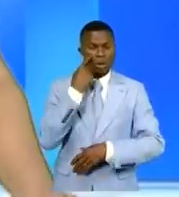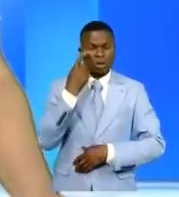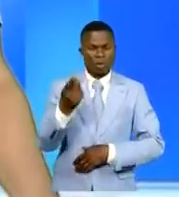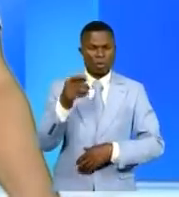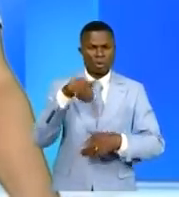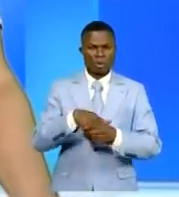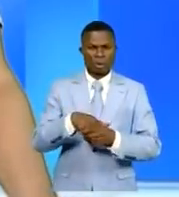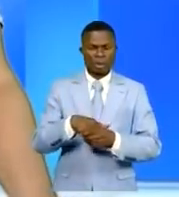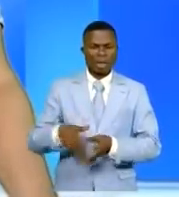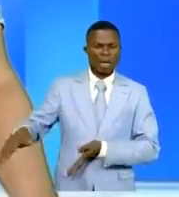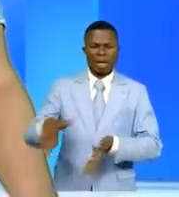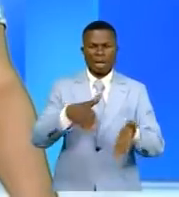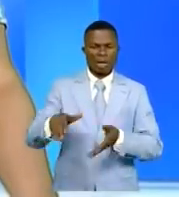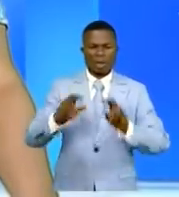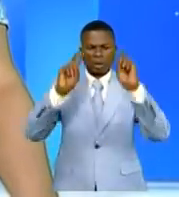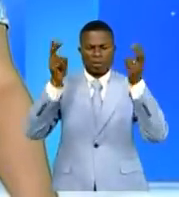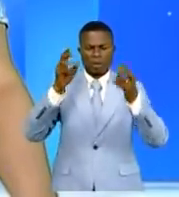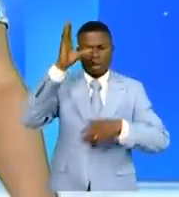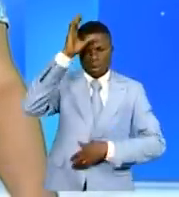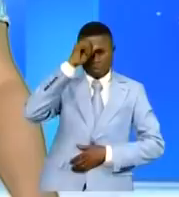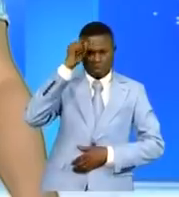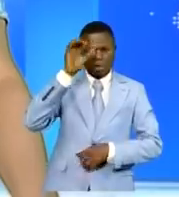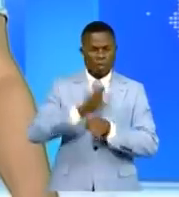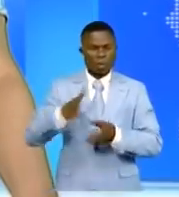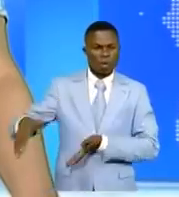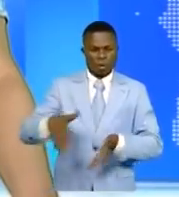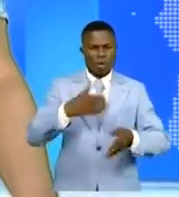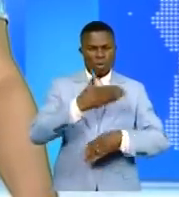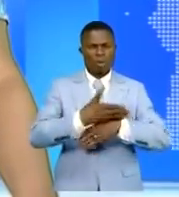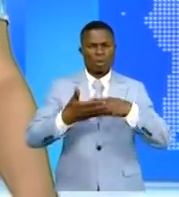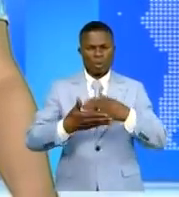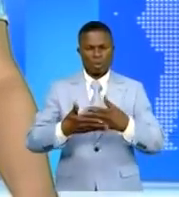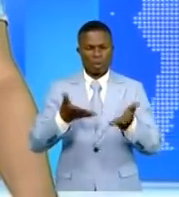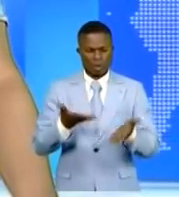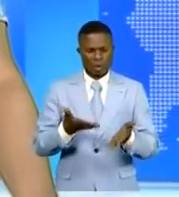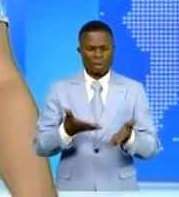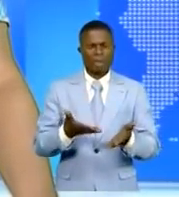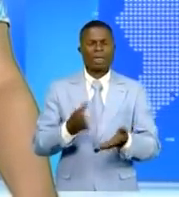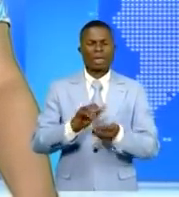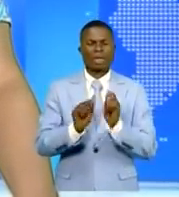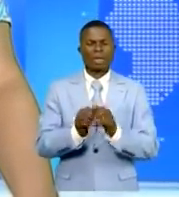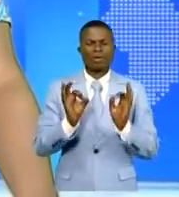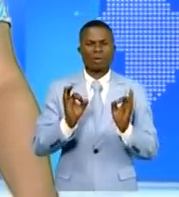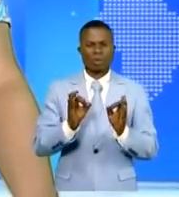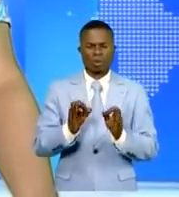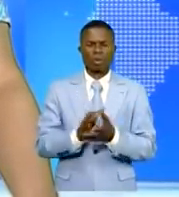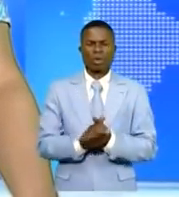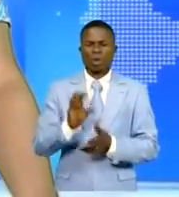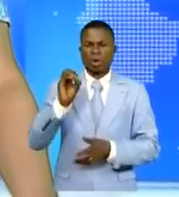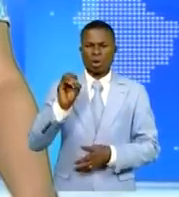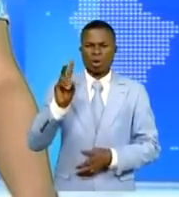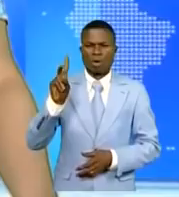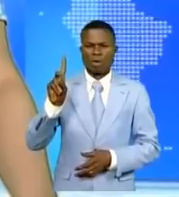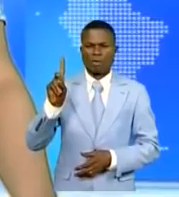les grandes artères de la ville de Bandundu. Plusieurs routes connaissent de travaux de réhabilitation par l'office de voirie et